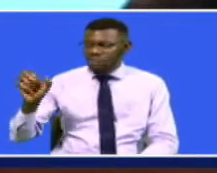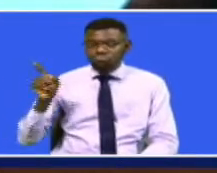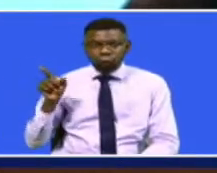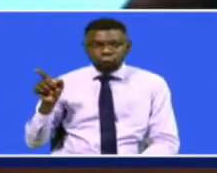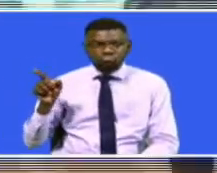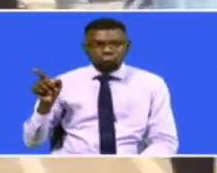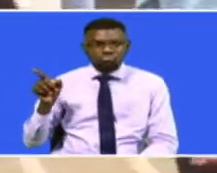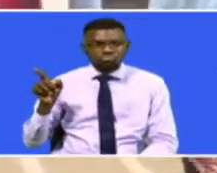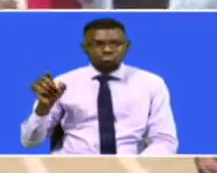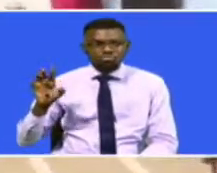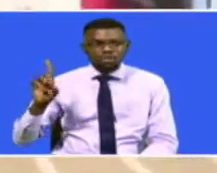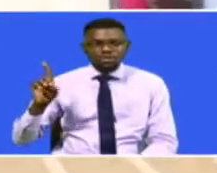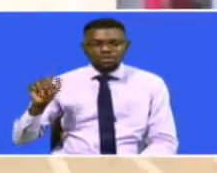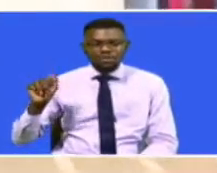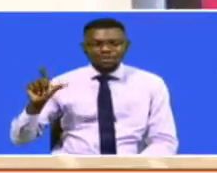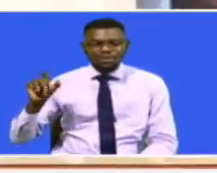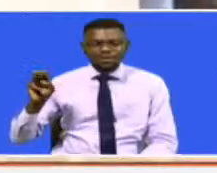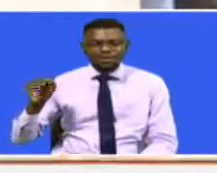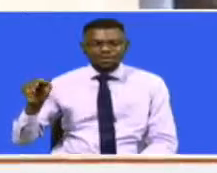anaarifu.